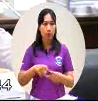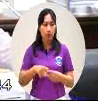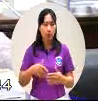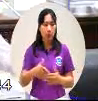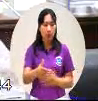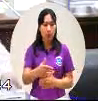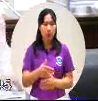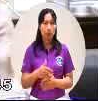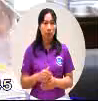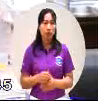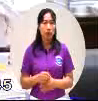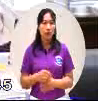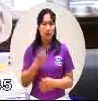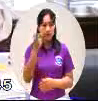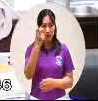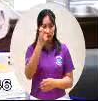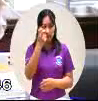讨